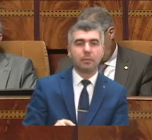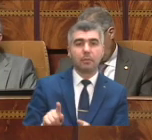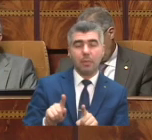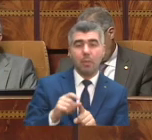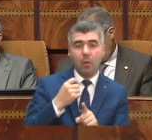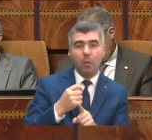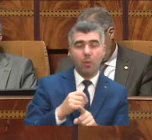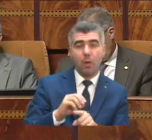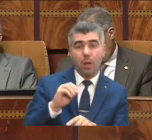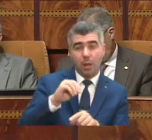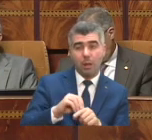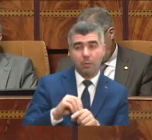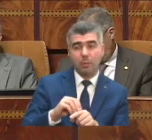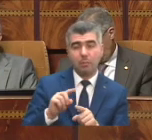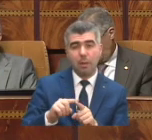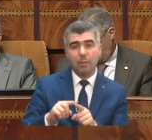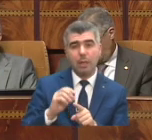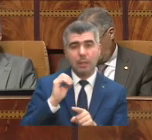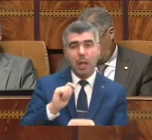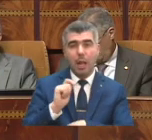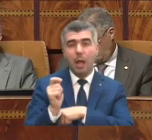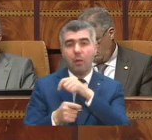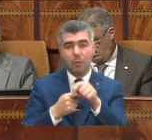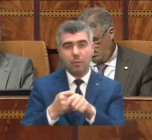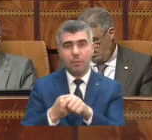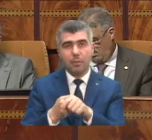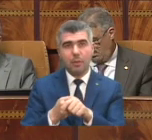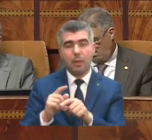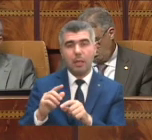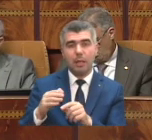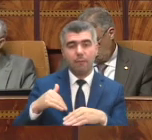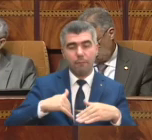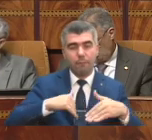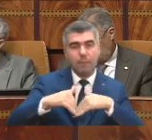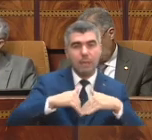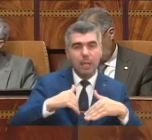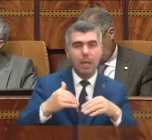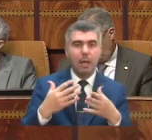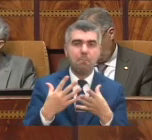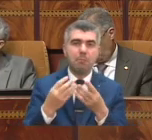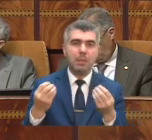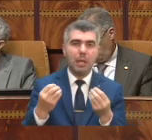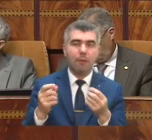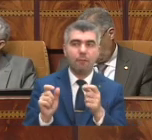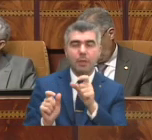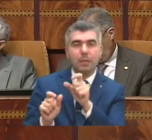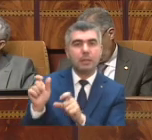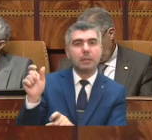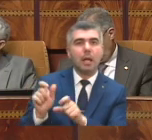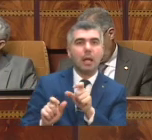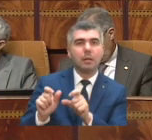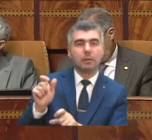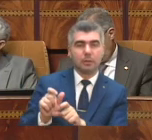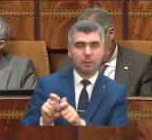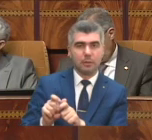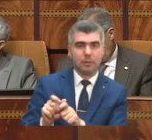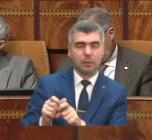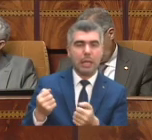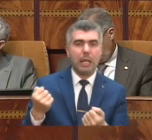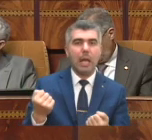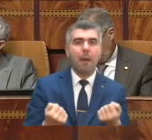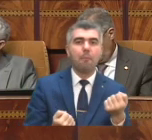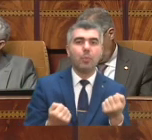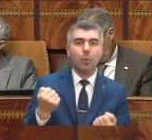وجامعة المقرن. هذا السيد الوزير، هذه الطرق تعرفوا واحد الدينامية كثيرة ديال الحركة ديال الشاحنات،